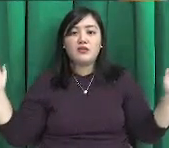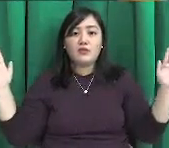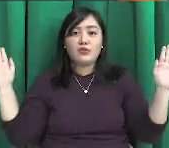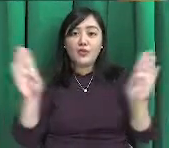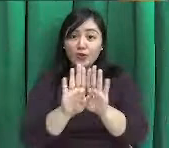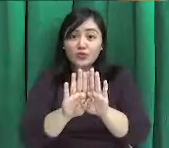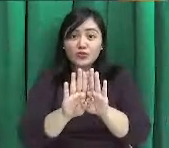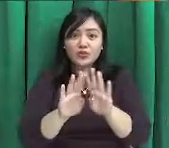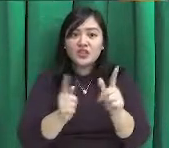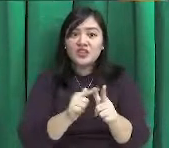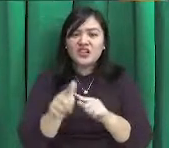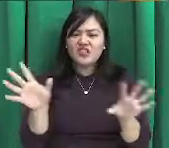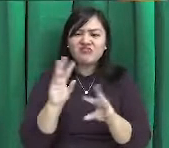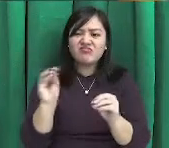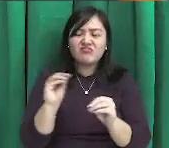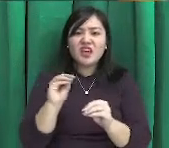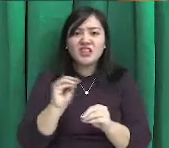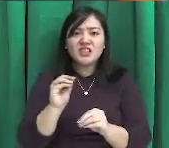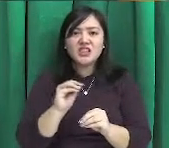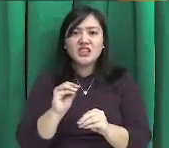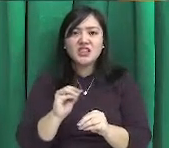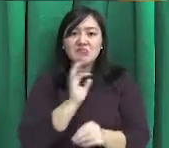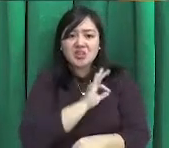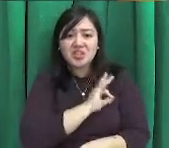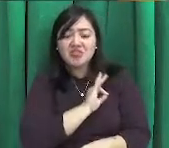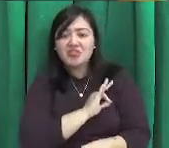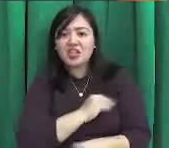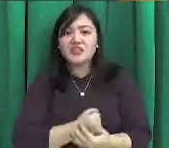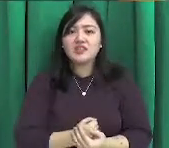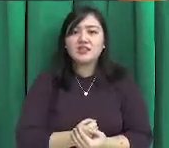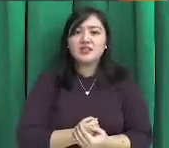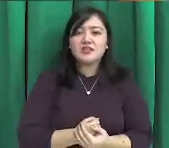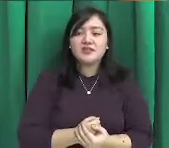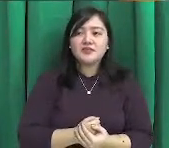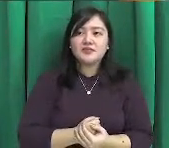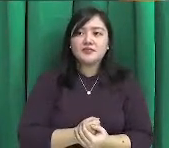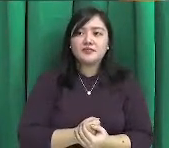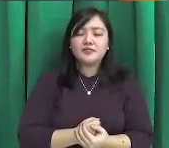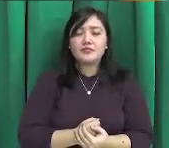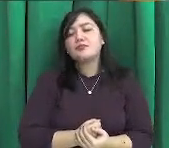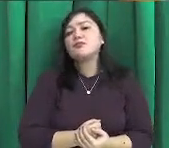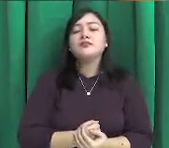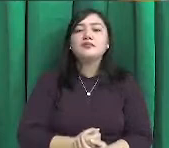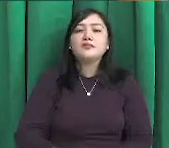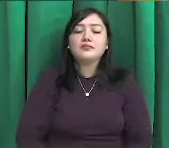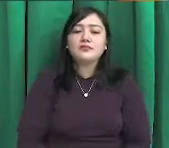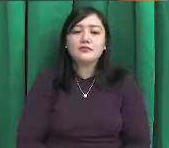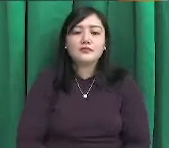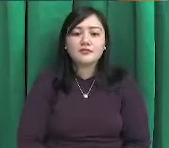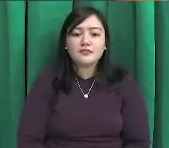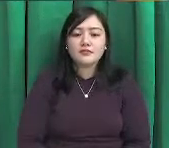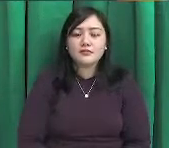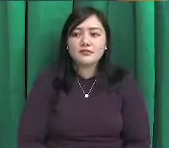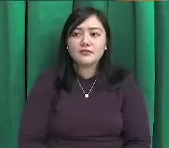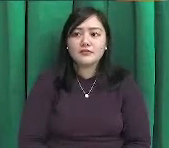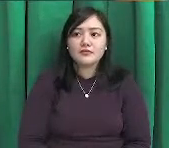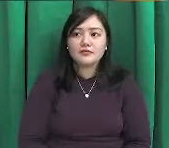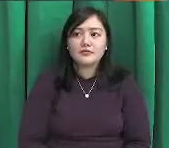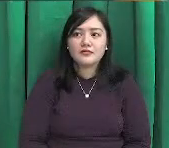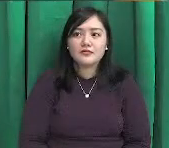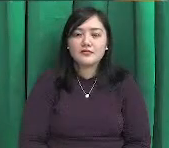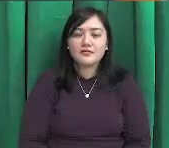sa mga tatlong bangko, pwede kang doon. So, to make it the story short, parang ang dami